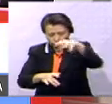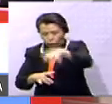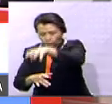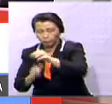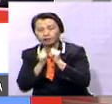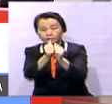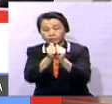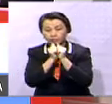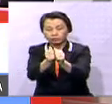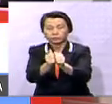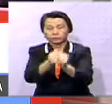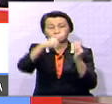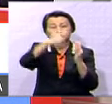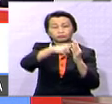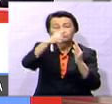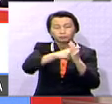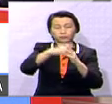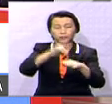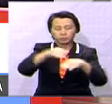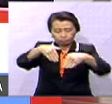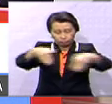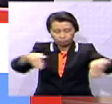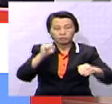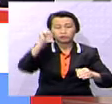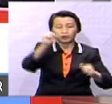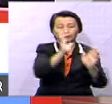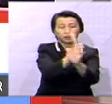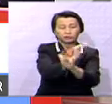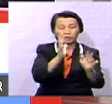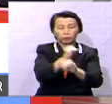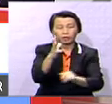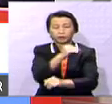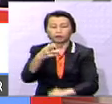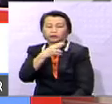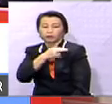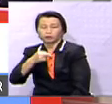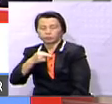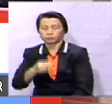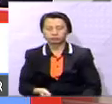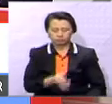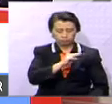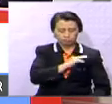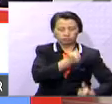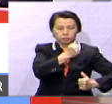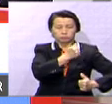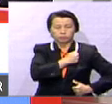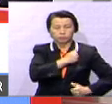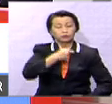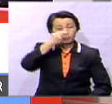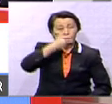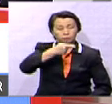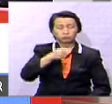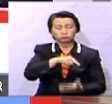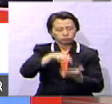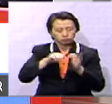atau POSGAB di sempadan Sabah, Sarawak dan Kalimantan. Menteri Pertahanan Datuk Seri Hishammuddin Tun Hussein berkata